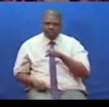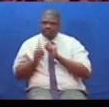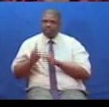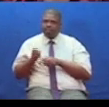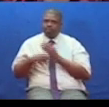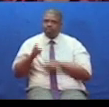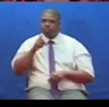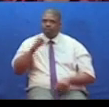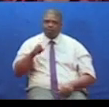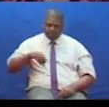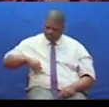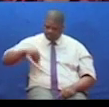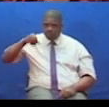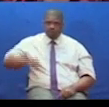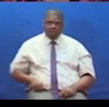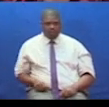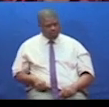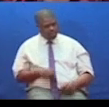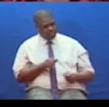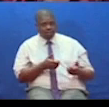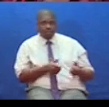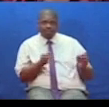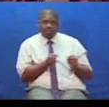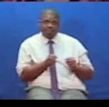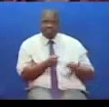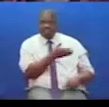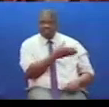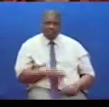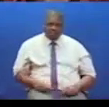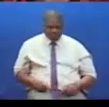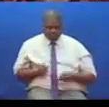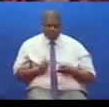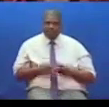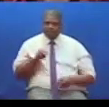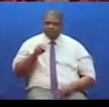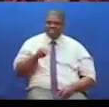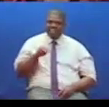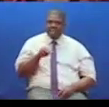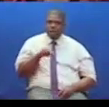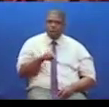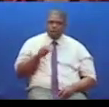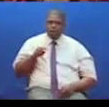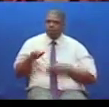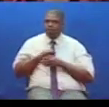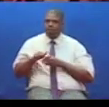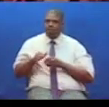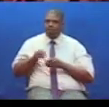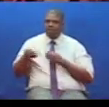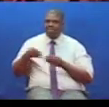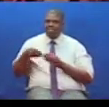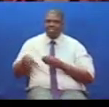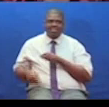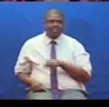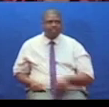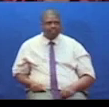kwenye mbolea na kwenye refrigeration, methanol ambayo inatumika kwenye plastics,